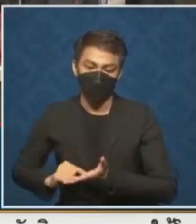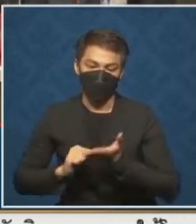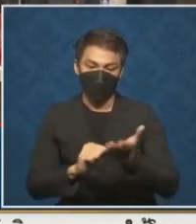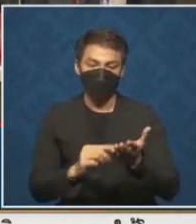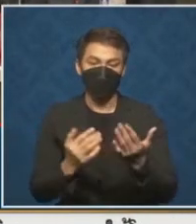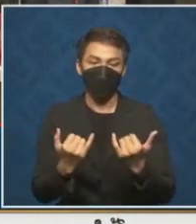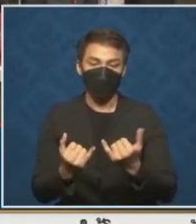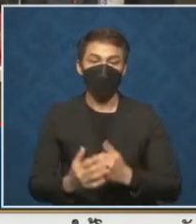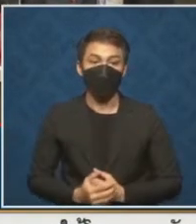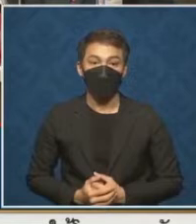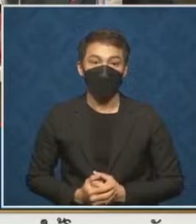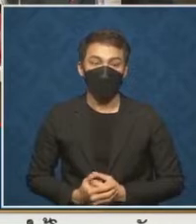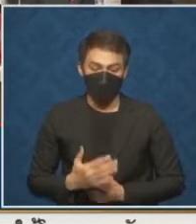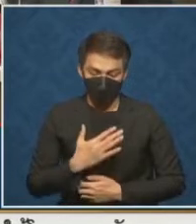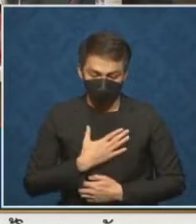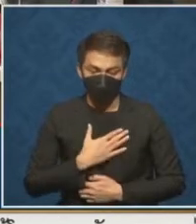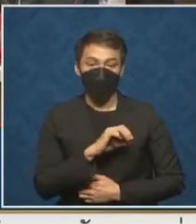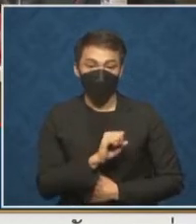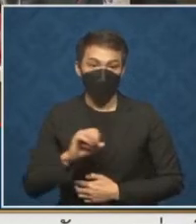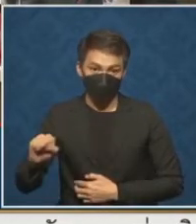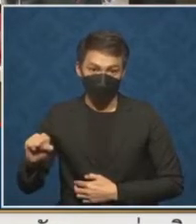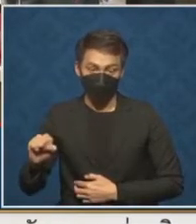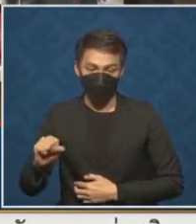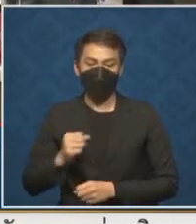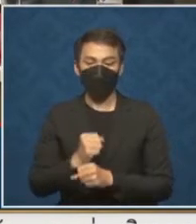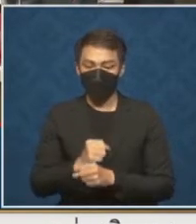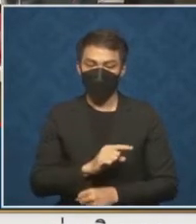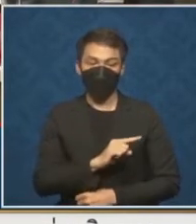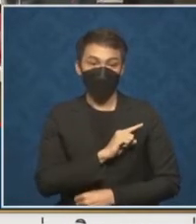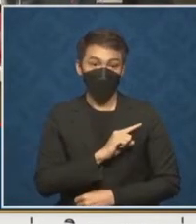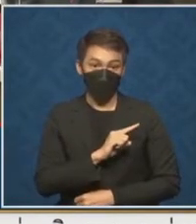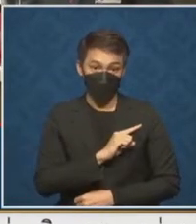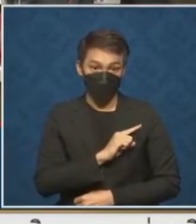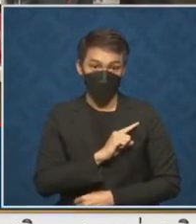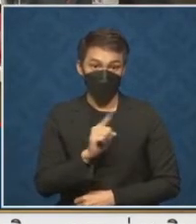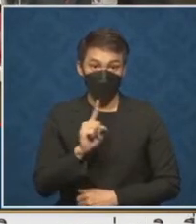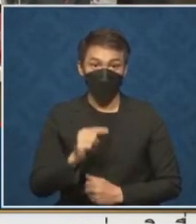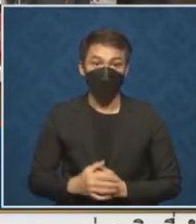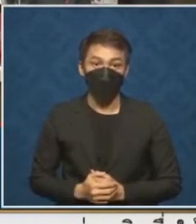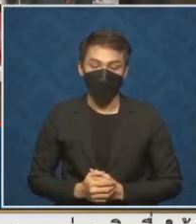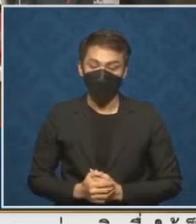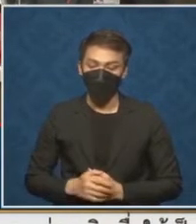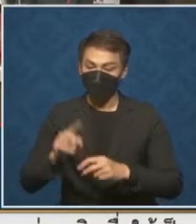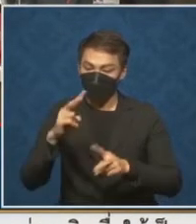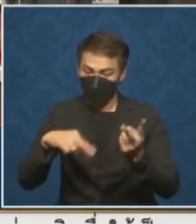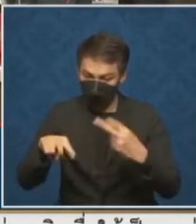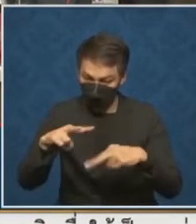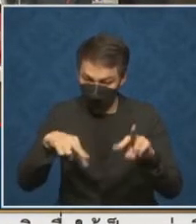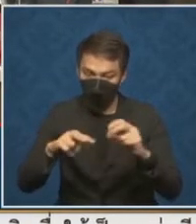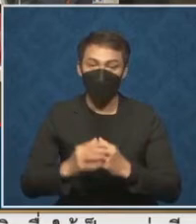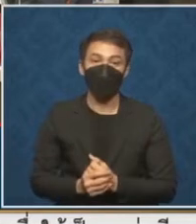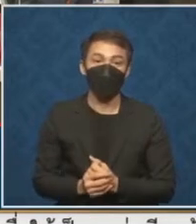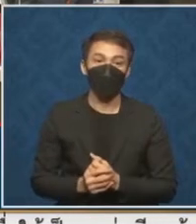ในการที่จะทำหน้าที่ในการหมอตรวจสอบทำหน้าที่เพื่อ